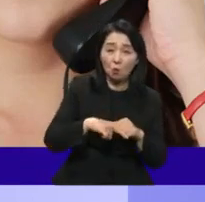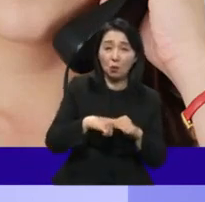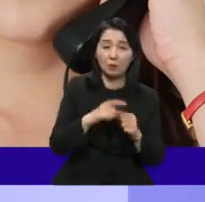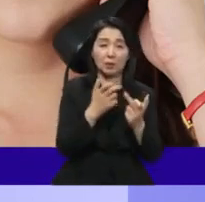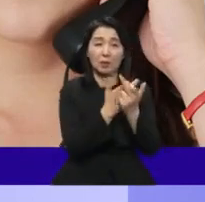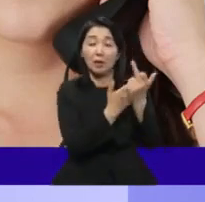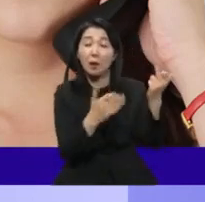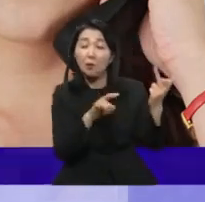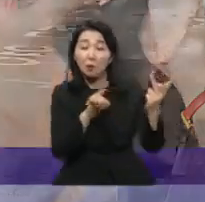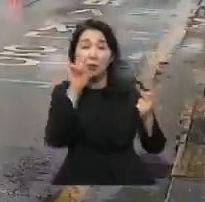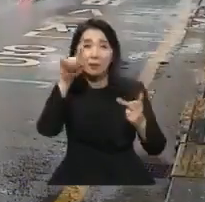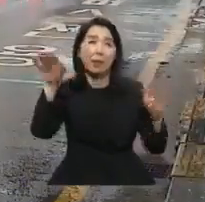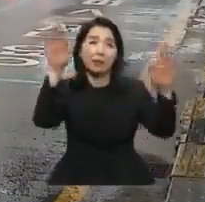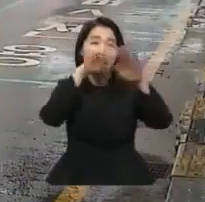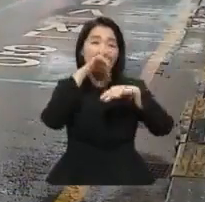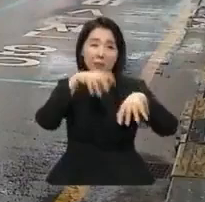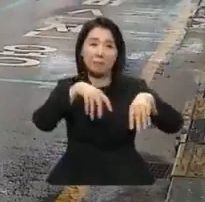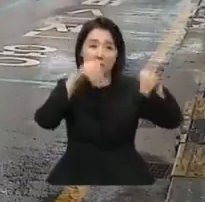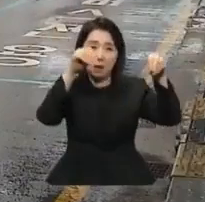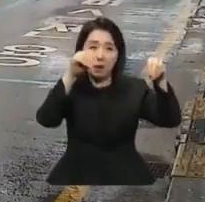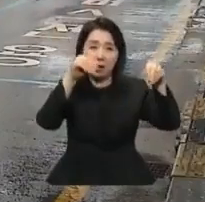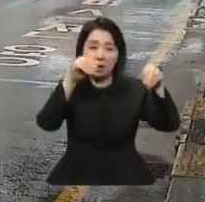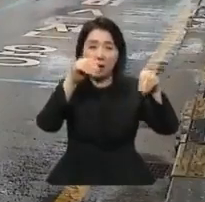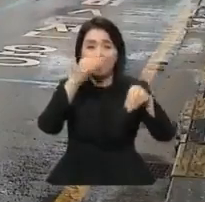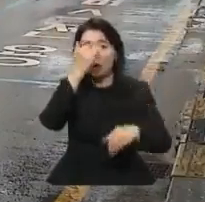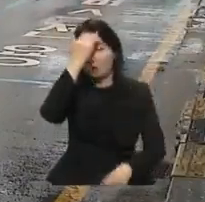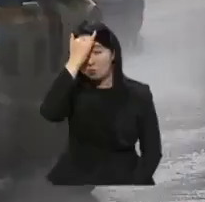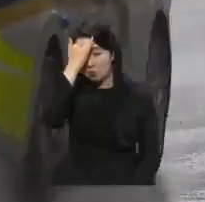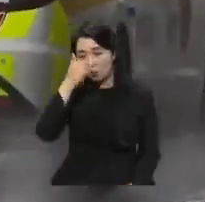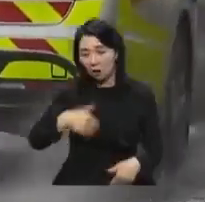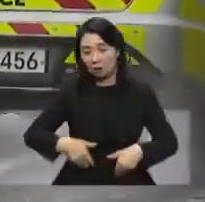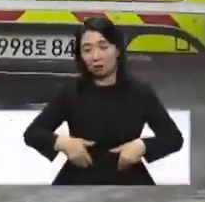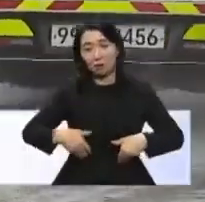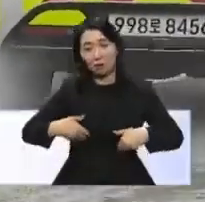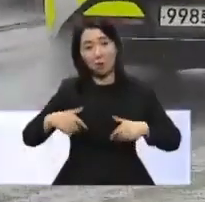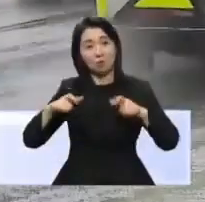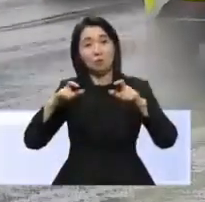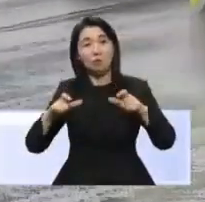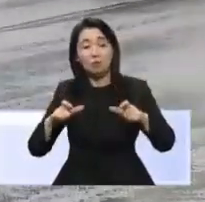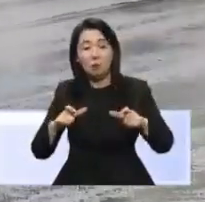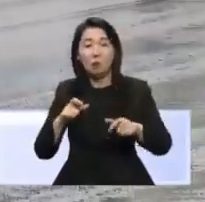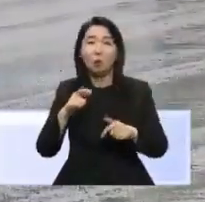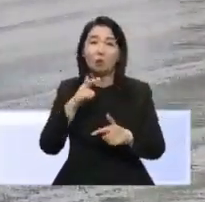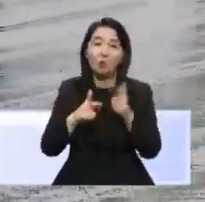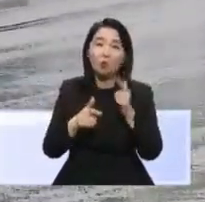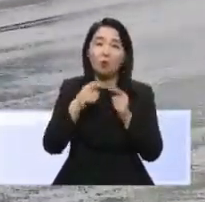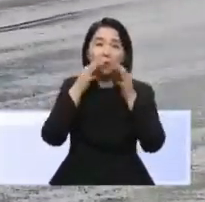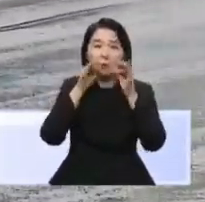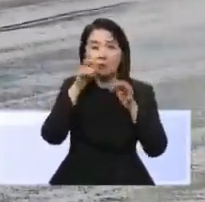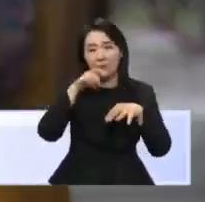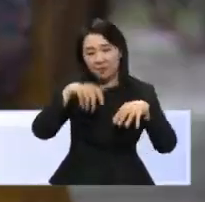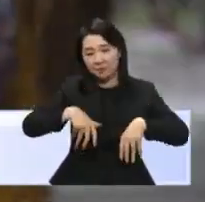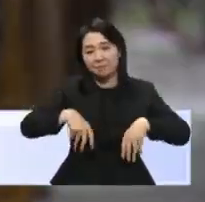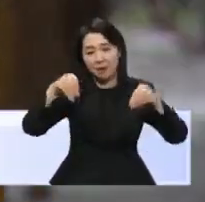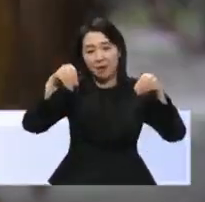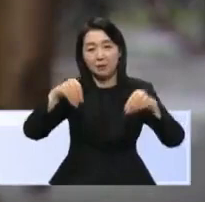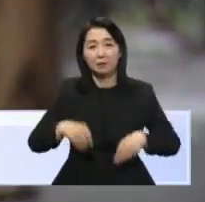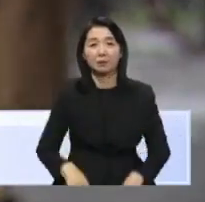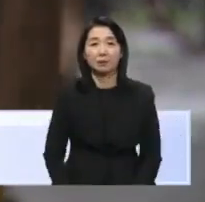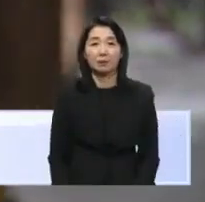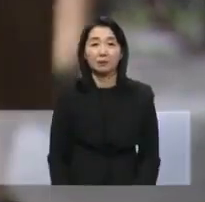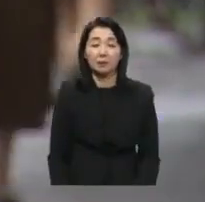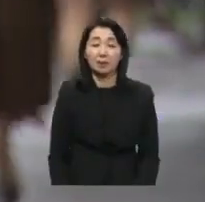북부는 내일 밤에 비가 그치겠습니다 충청과 남부지방도 목요일과 금요일에 서서히가 잦아들겠습니다 하지만